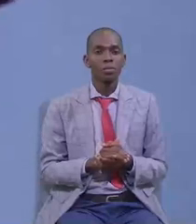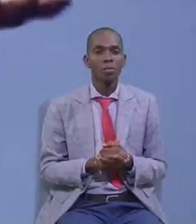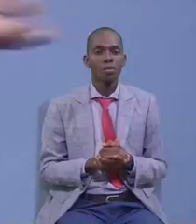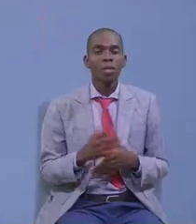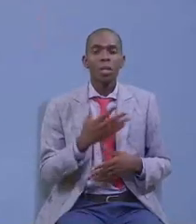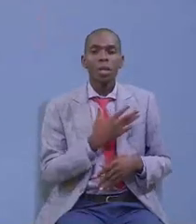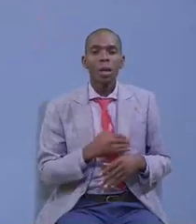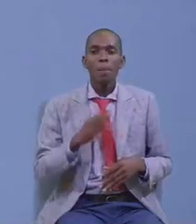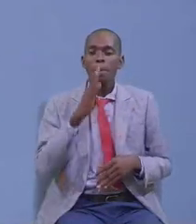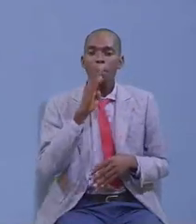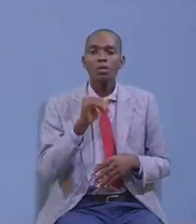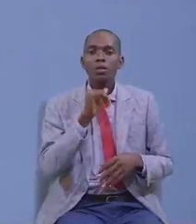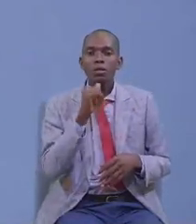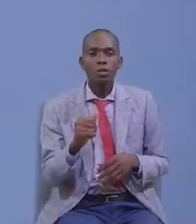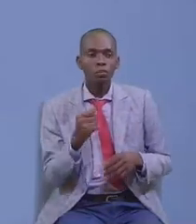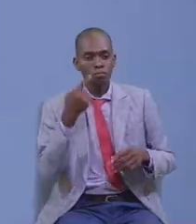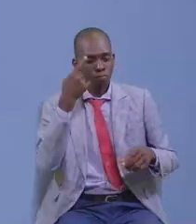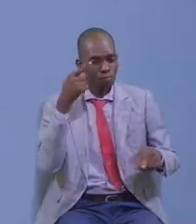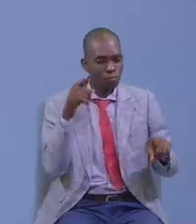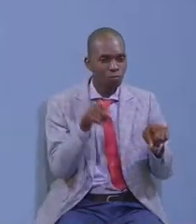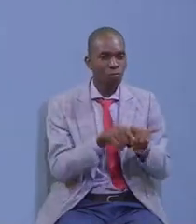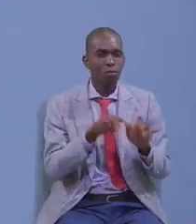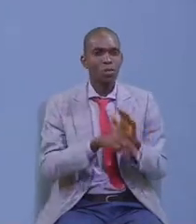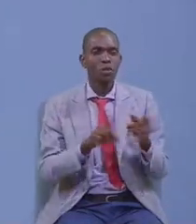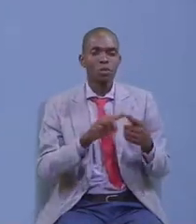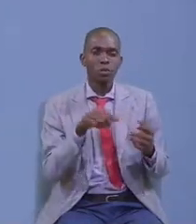Verset 2. Ne vous conformez pas au siècle présent.